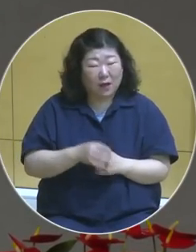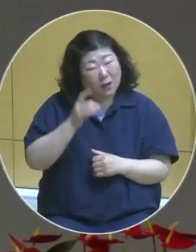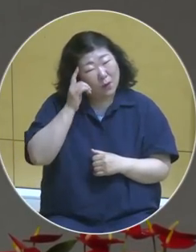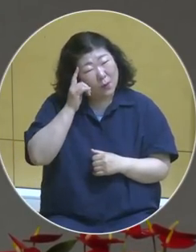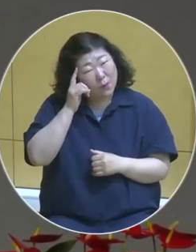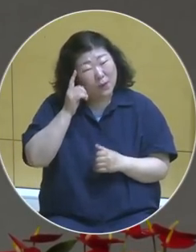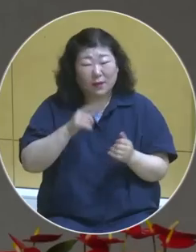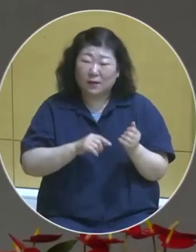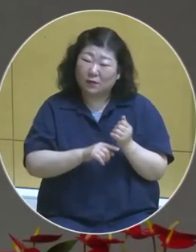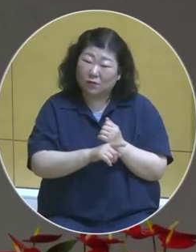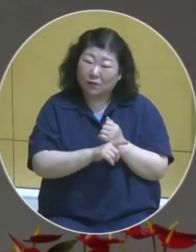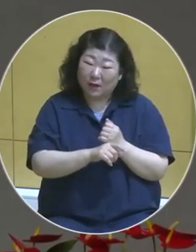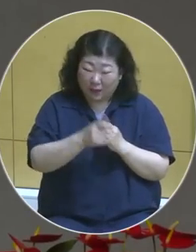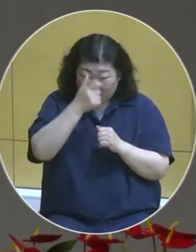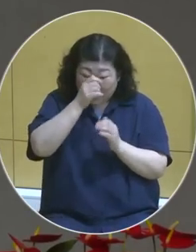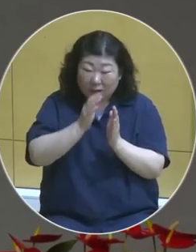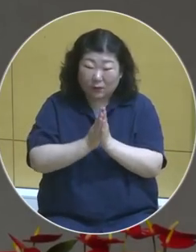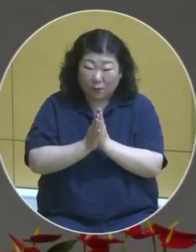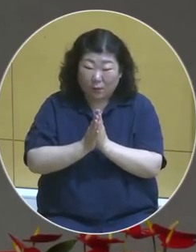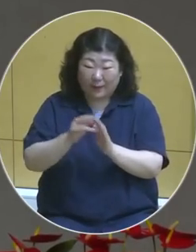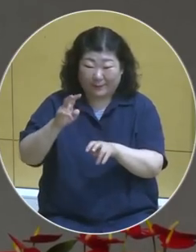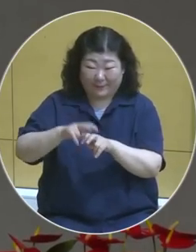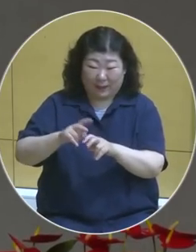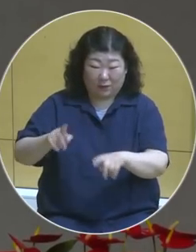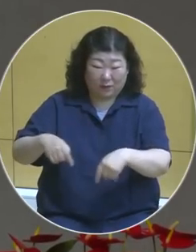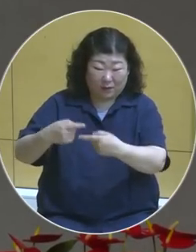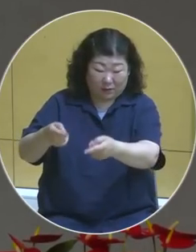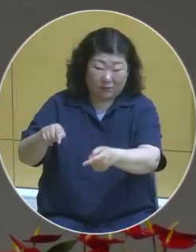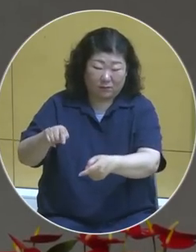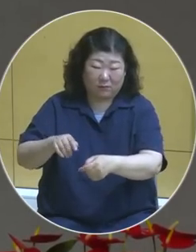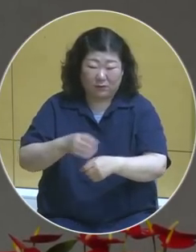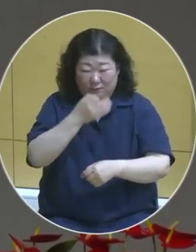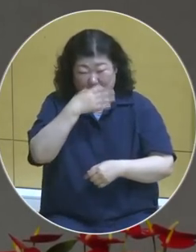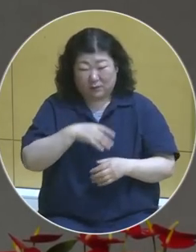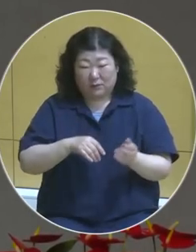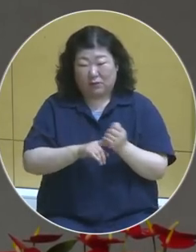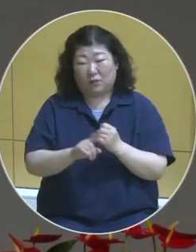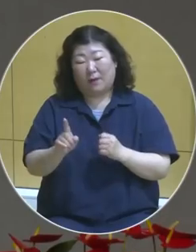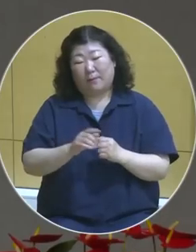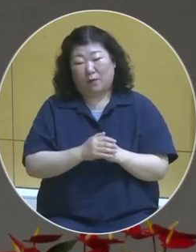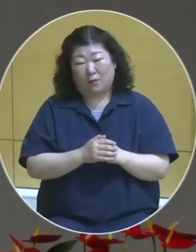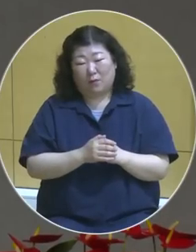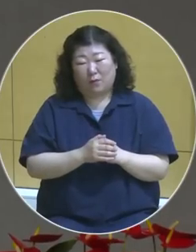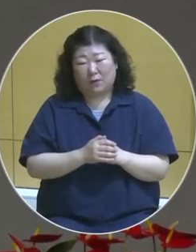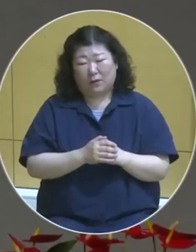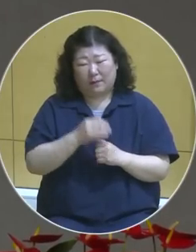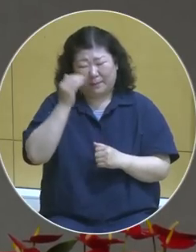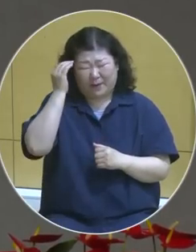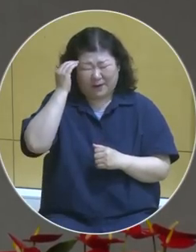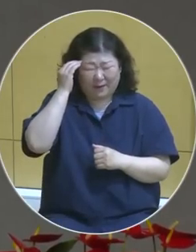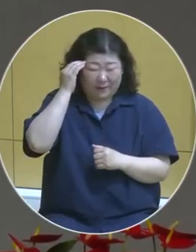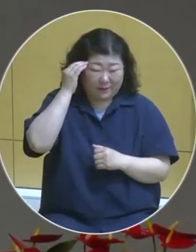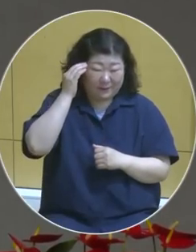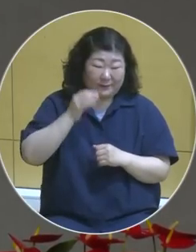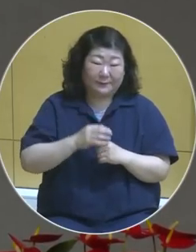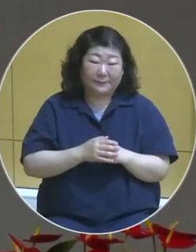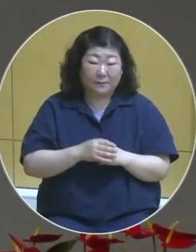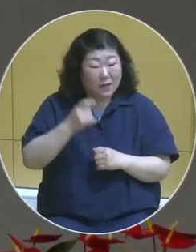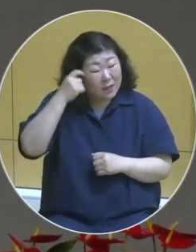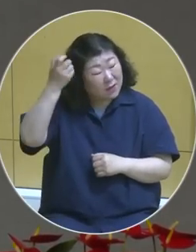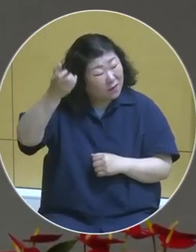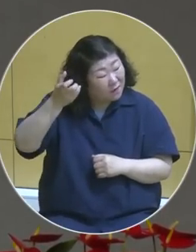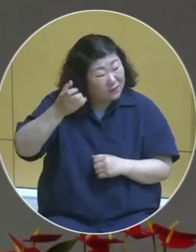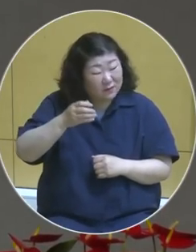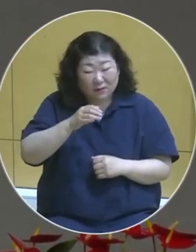그럴까요? 왜 기도의 자리에 나가는 것이 이토록 힘들까요? 우리로 하여금 기도하지 못하도록 막는 영적인